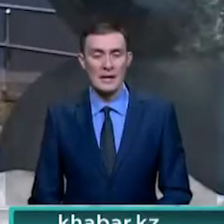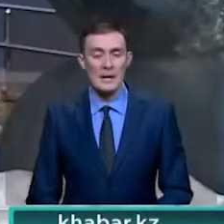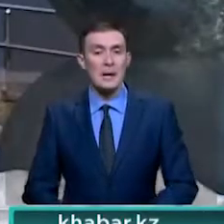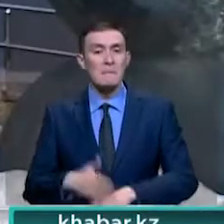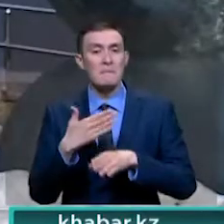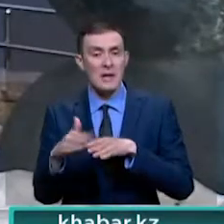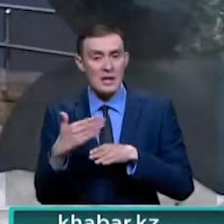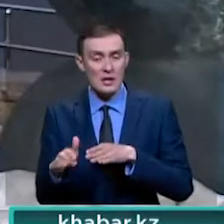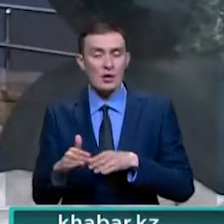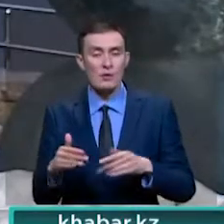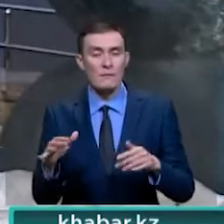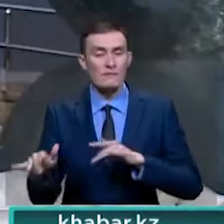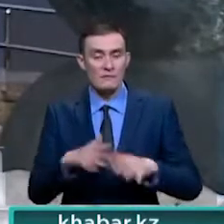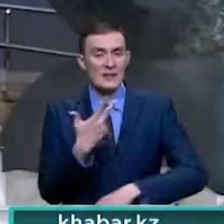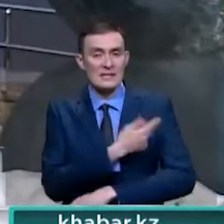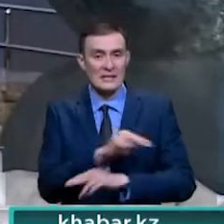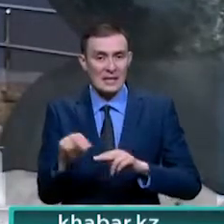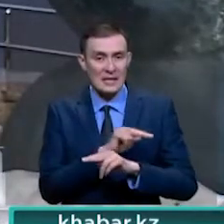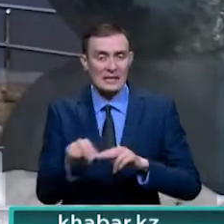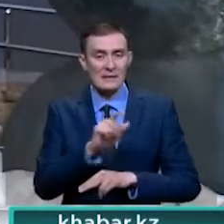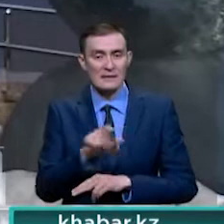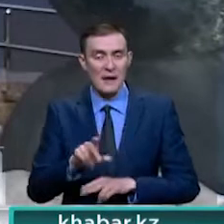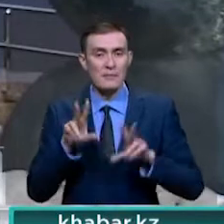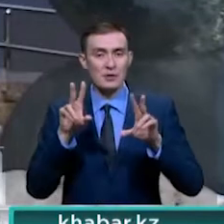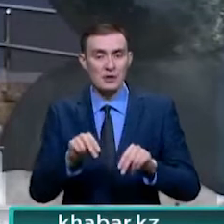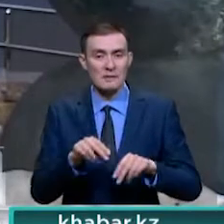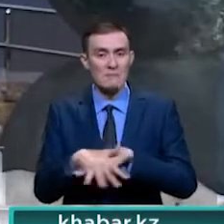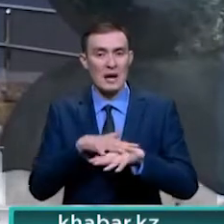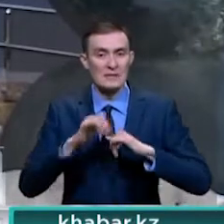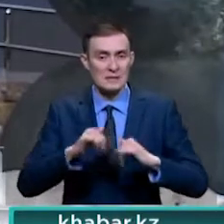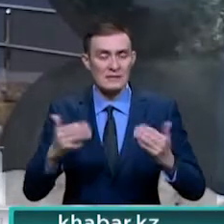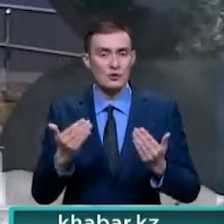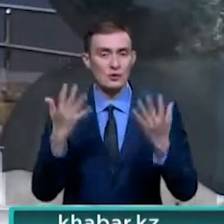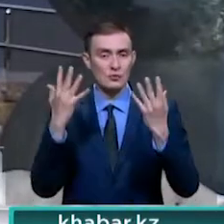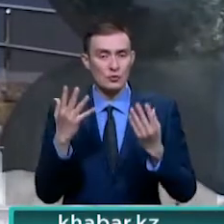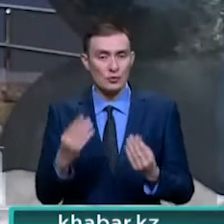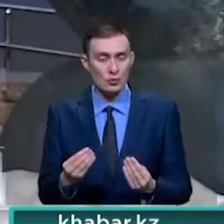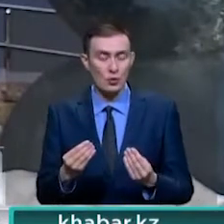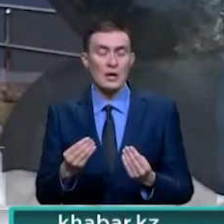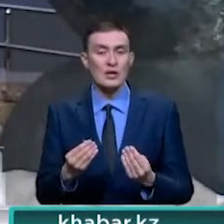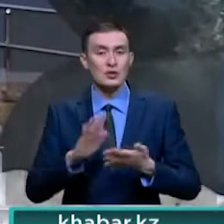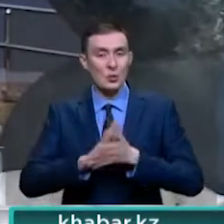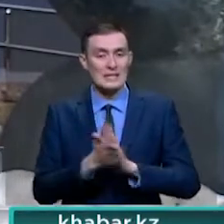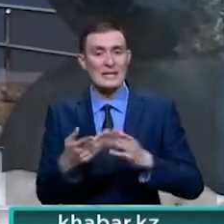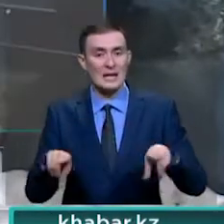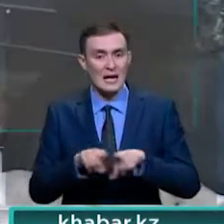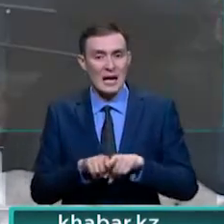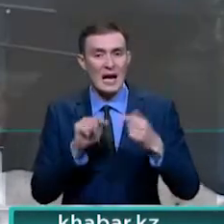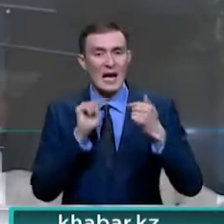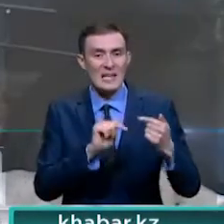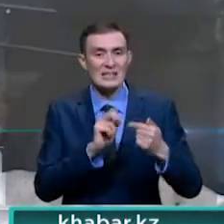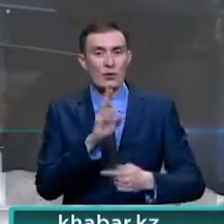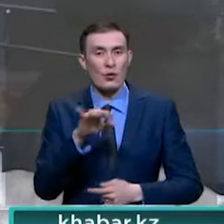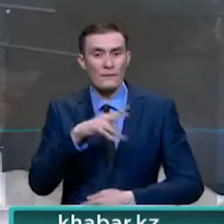Медленно, но верно, вакцинация казахстанцев обретает обещанную массовость. К сегодняшнему дню картина следующая. Антиковидный